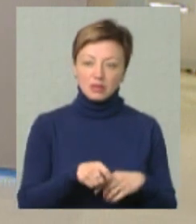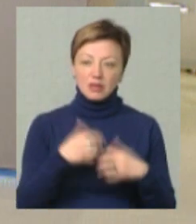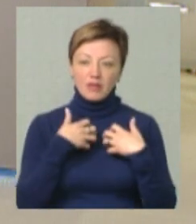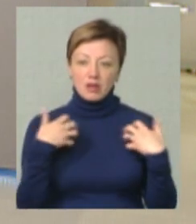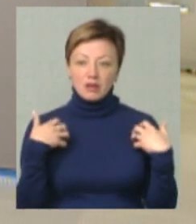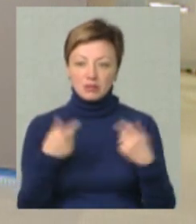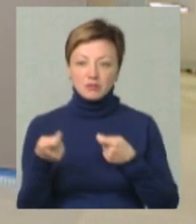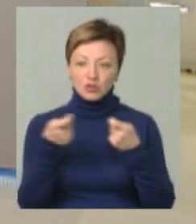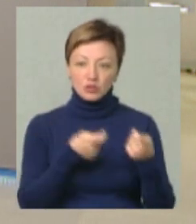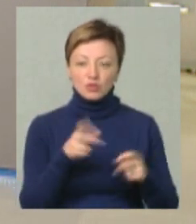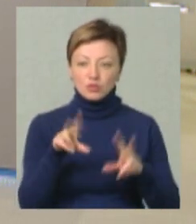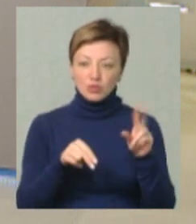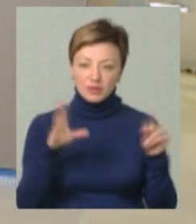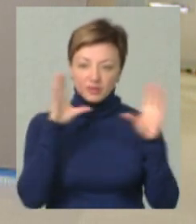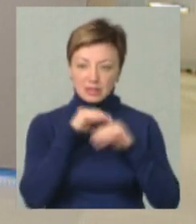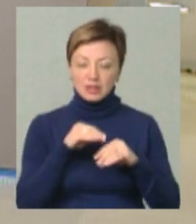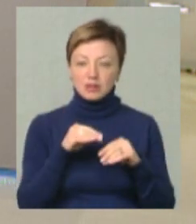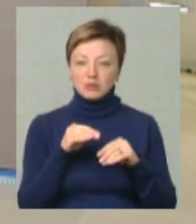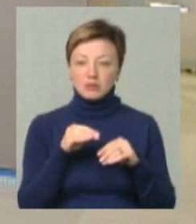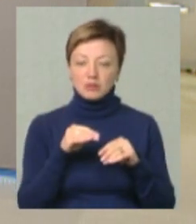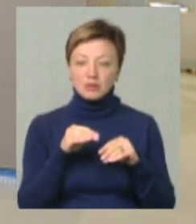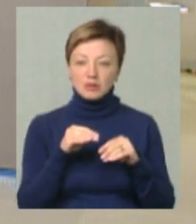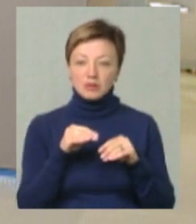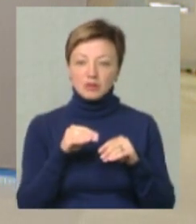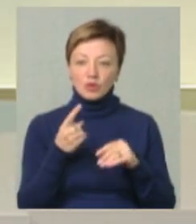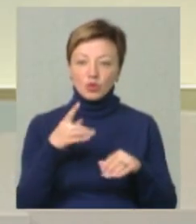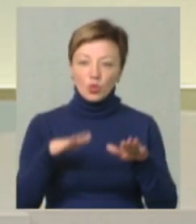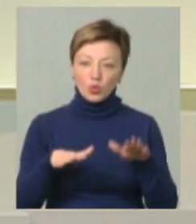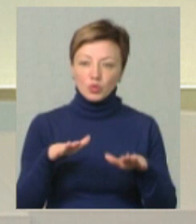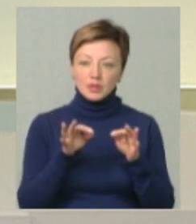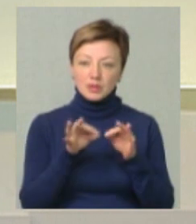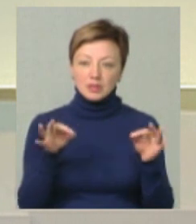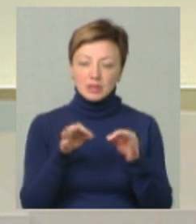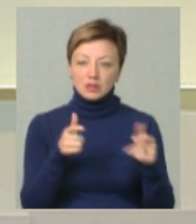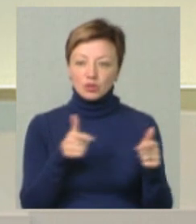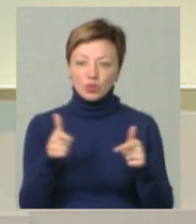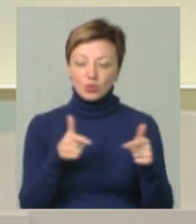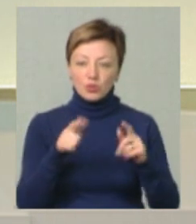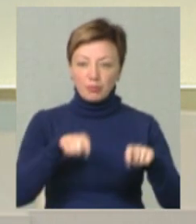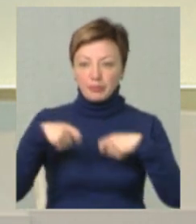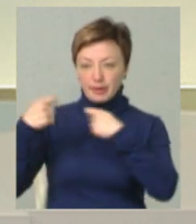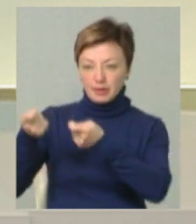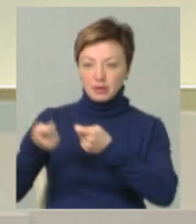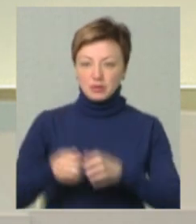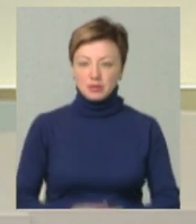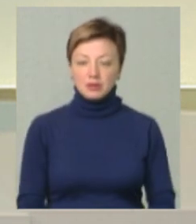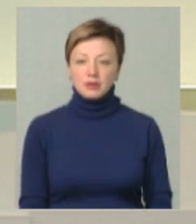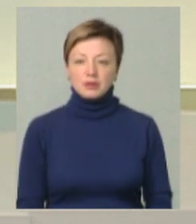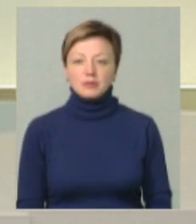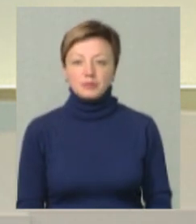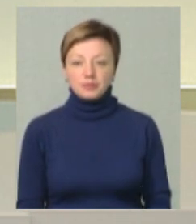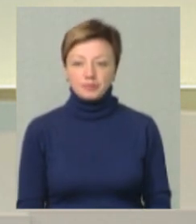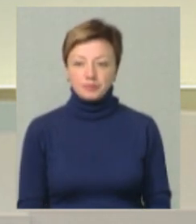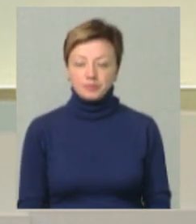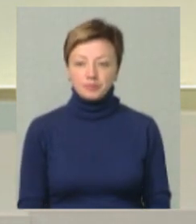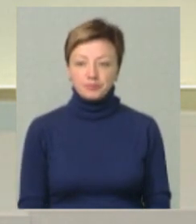тварин. Сподіваємося, що ми встигнемо хоча б так само десь тонну чи скільки сіна знову приготувати, щоб